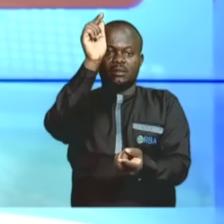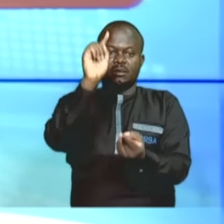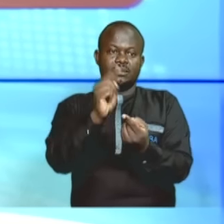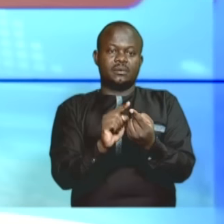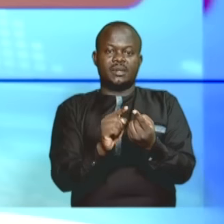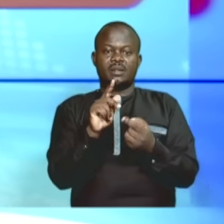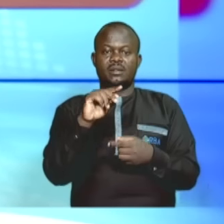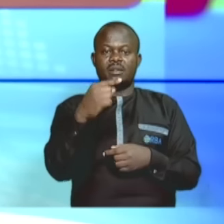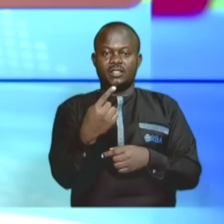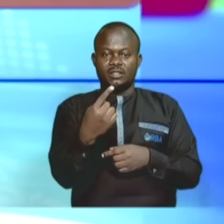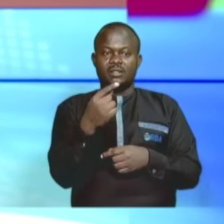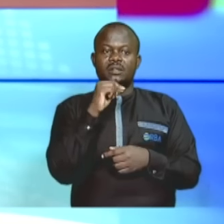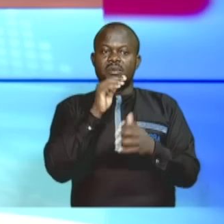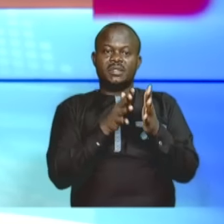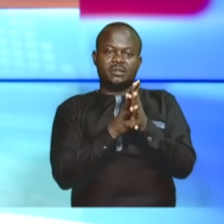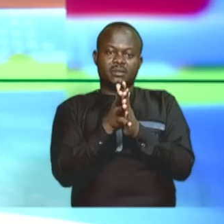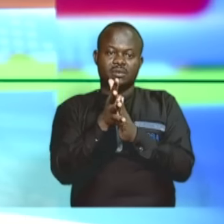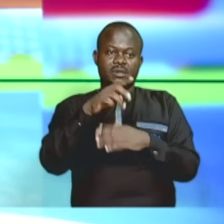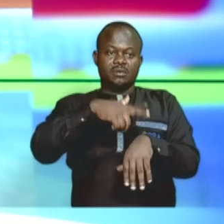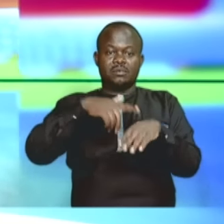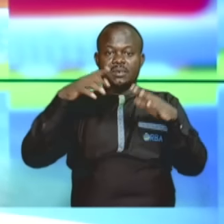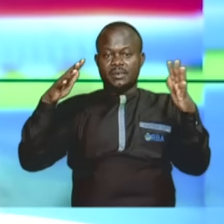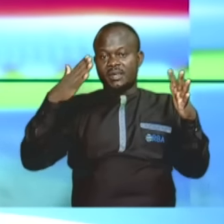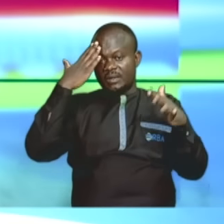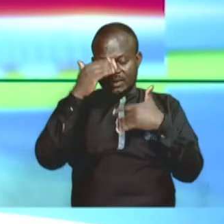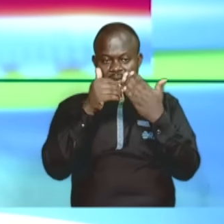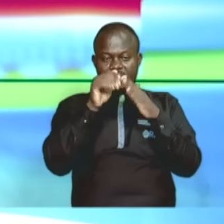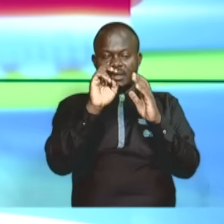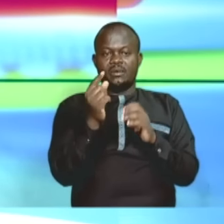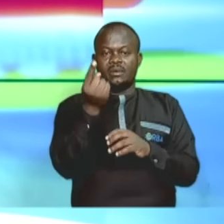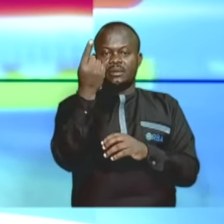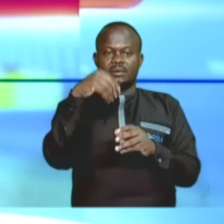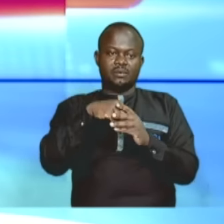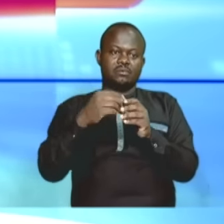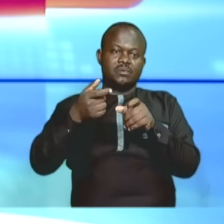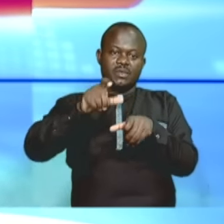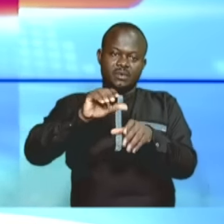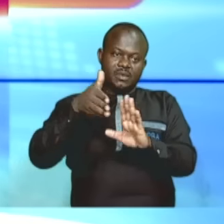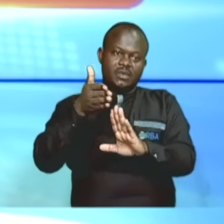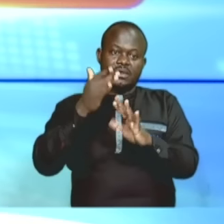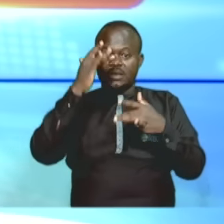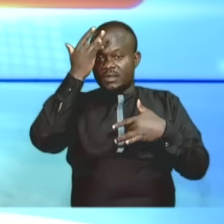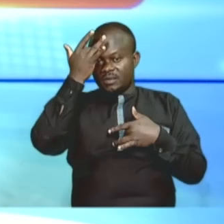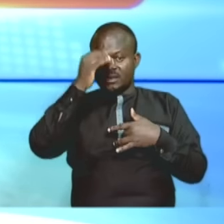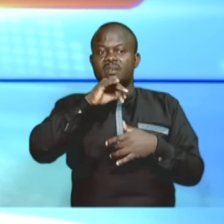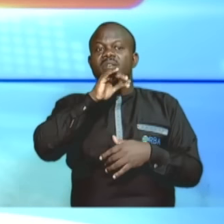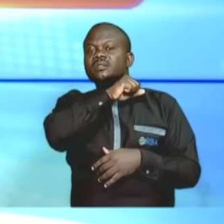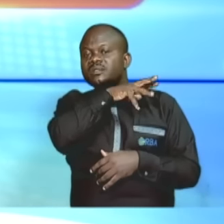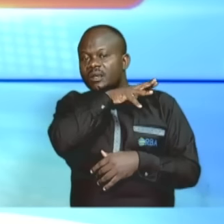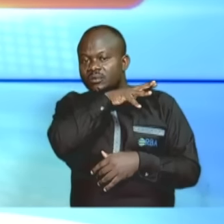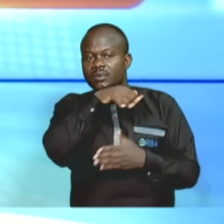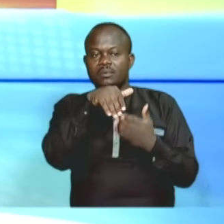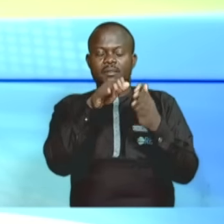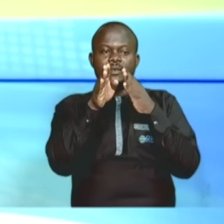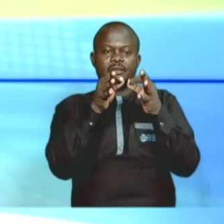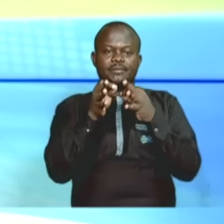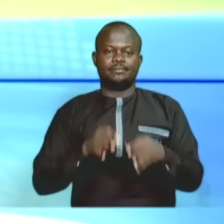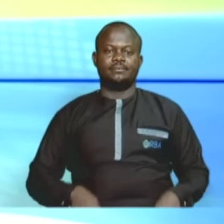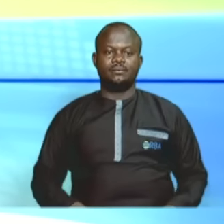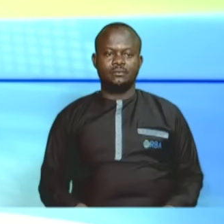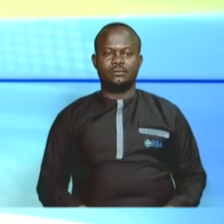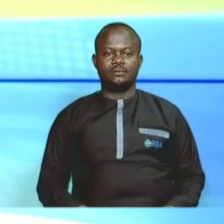ibiro bitabatwaye umwanya munini, kuko ari kimwe mu biri kongera umuvuduko w'indwara zitandura. Bonaventure Cyubahiro afite ibindi kuri